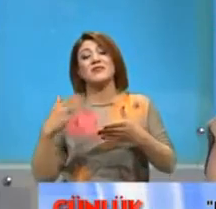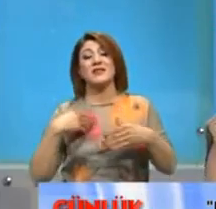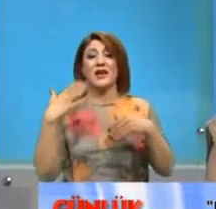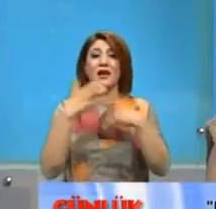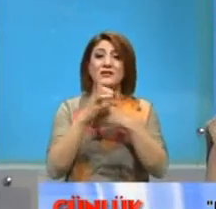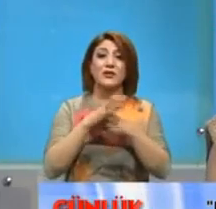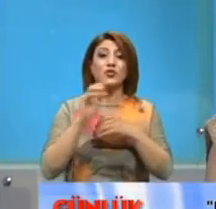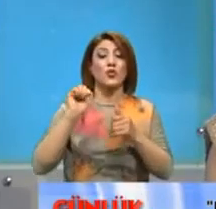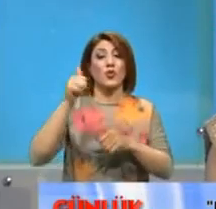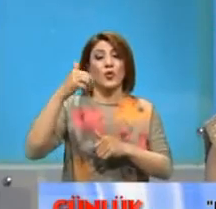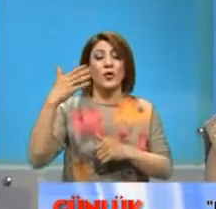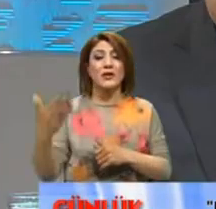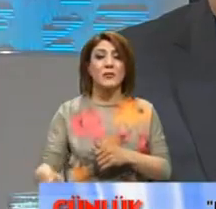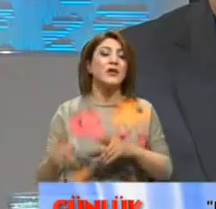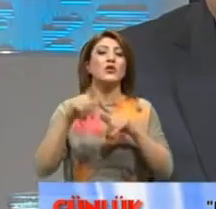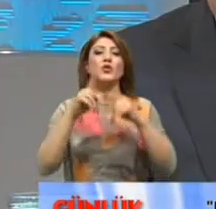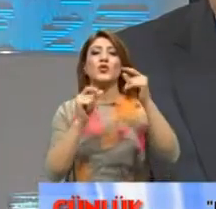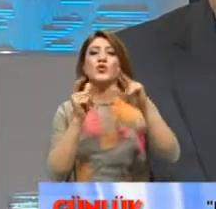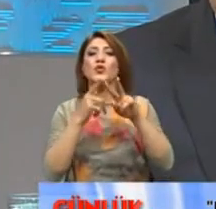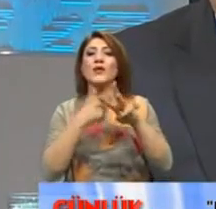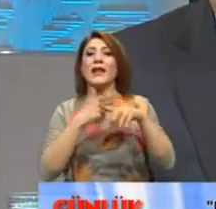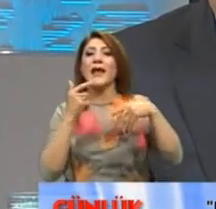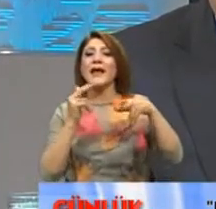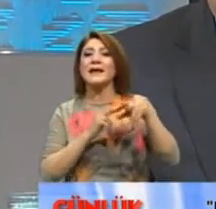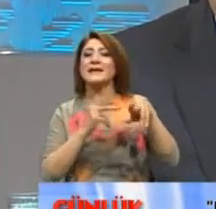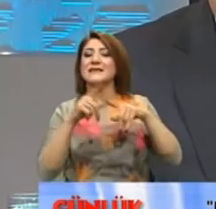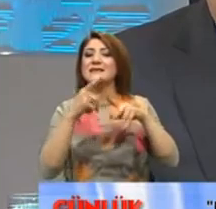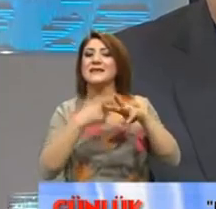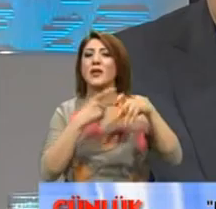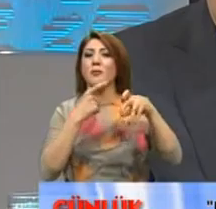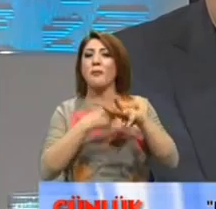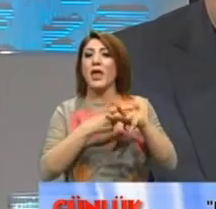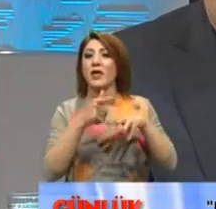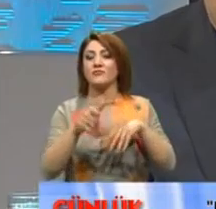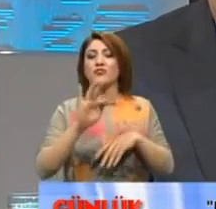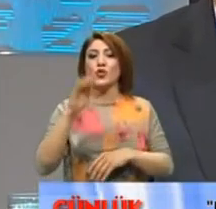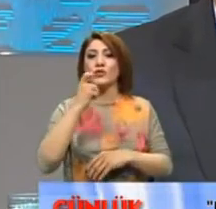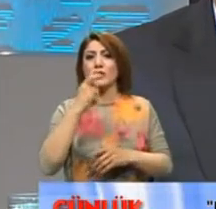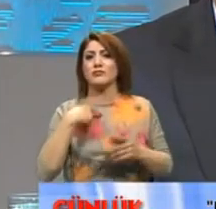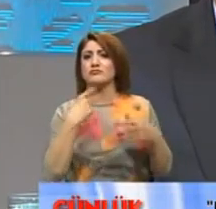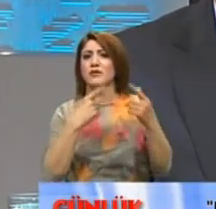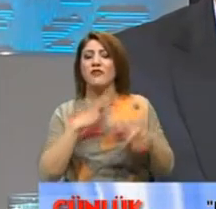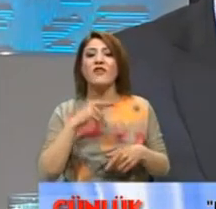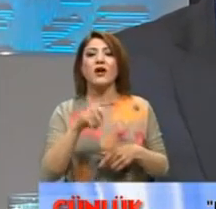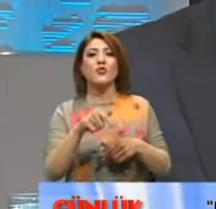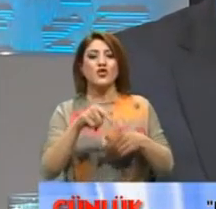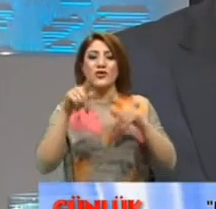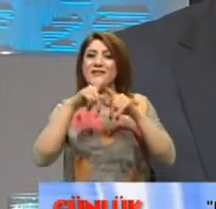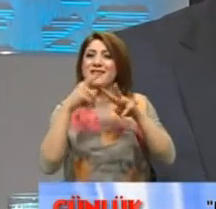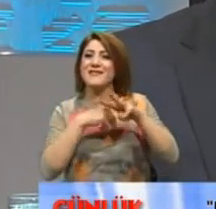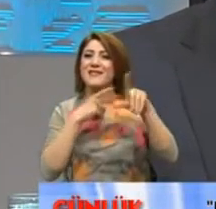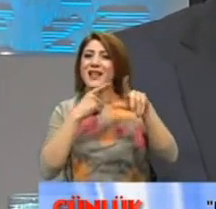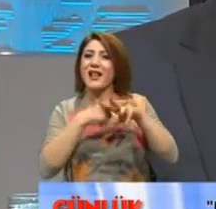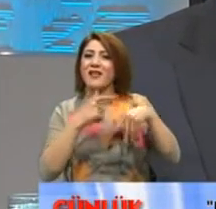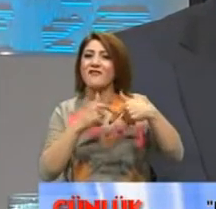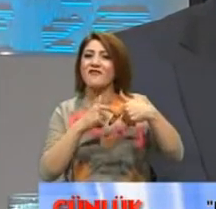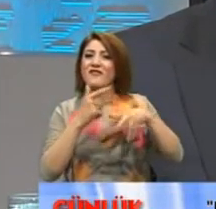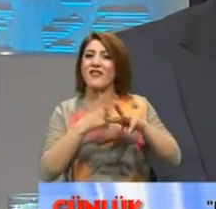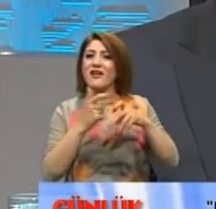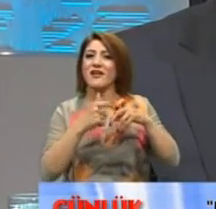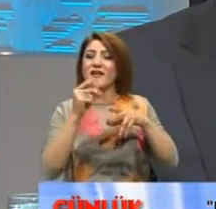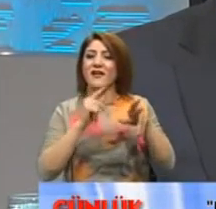son Antalya'nın Tünektepe'deki bir yerimiz vardı. 30 yıldır konuşulan bir yerdi. Bir teleferik projemiz 30 yıldır. İnşallah